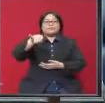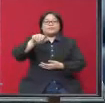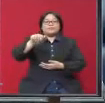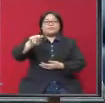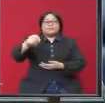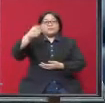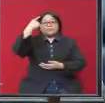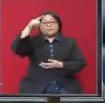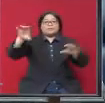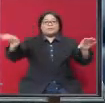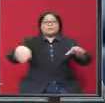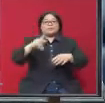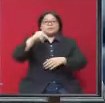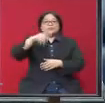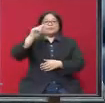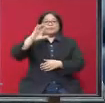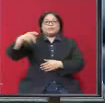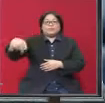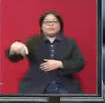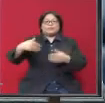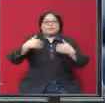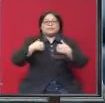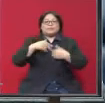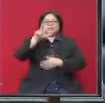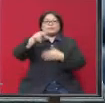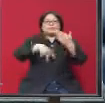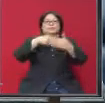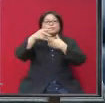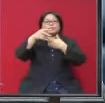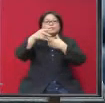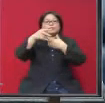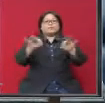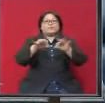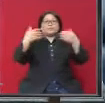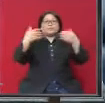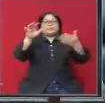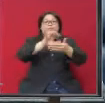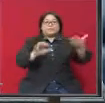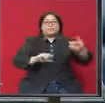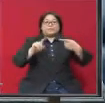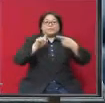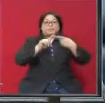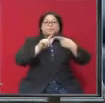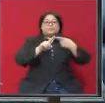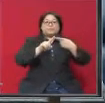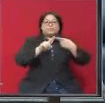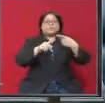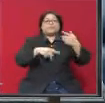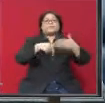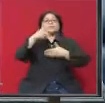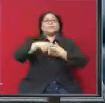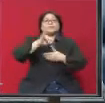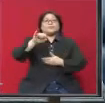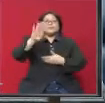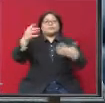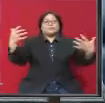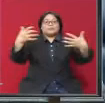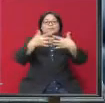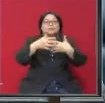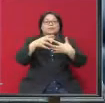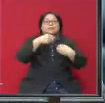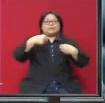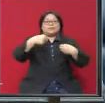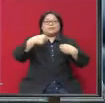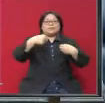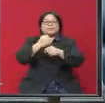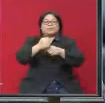bagi melaksanakan ketika terdapat tiga program utama yang telah dirangkai yaitu yang pertama adalah program grup matching dan